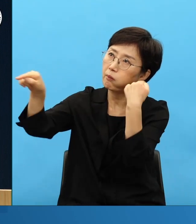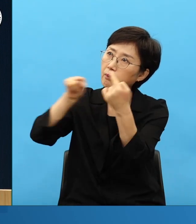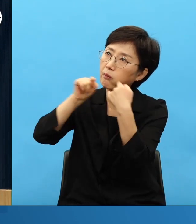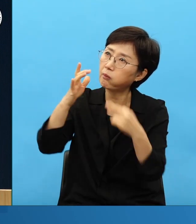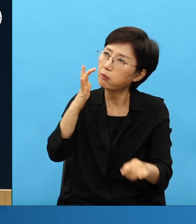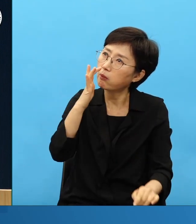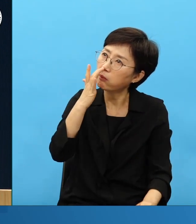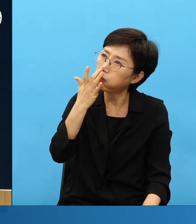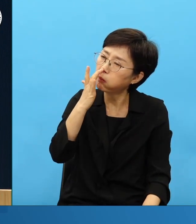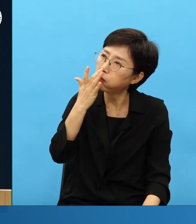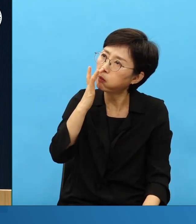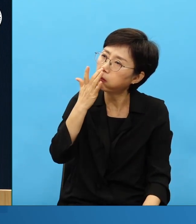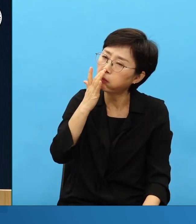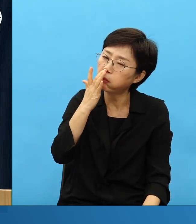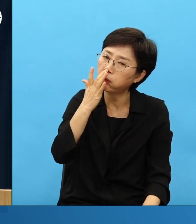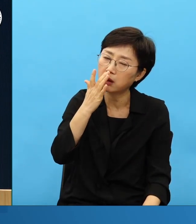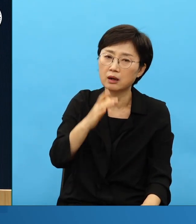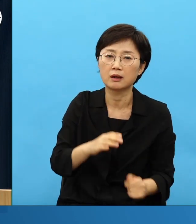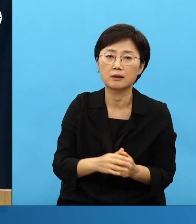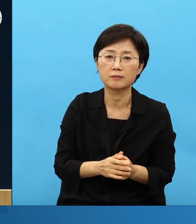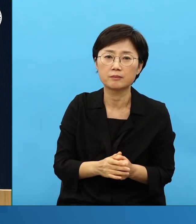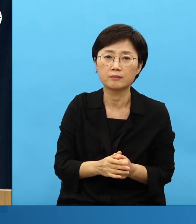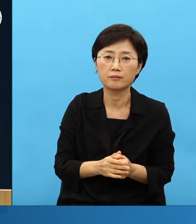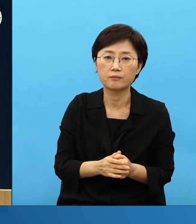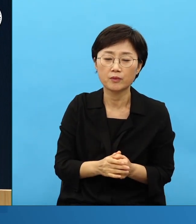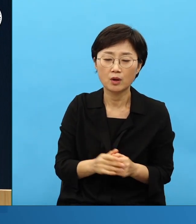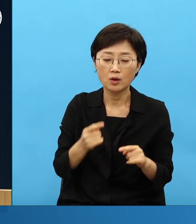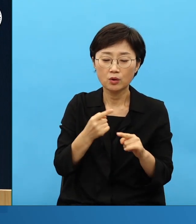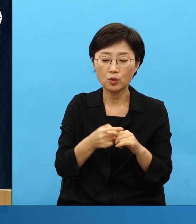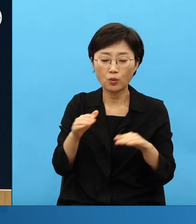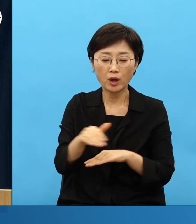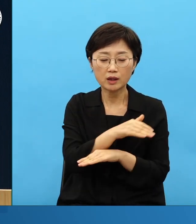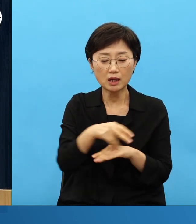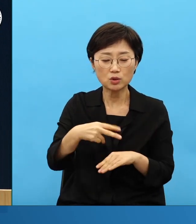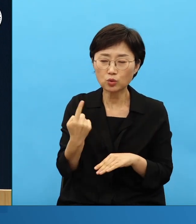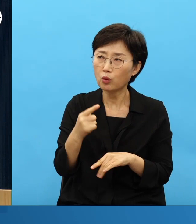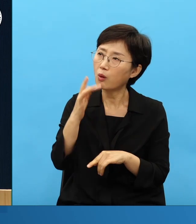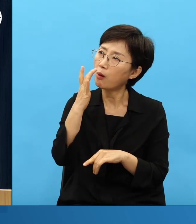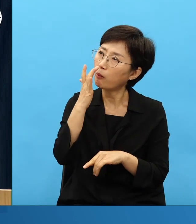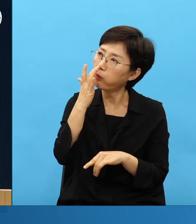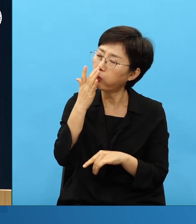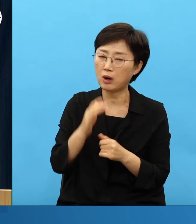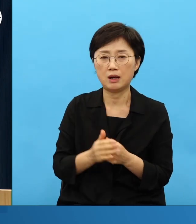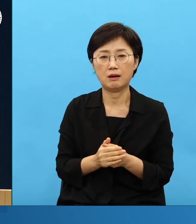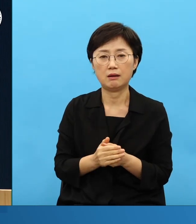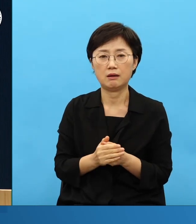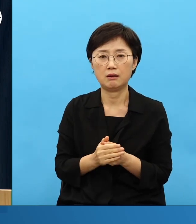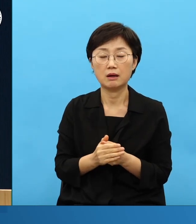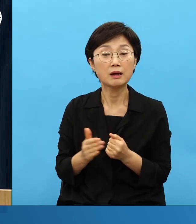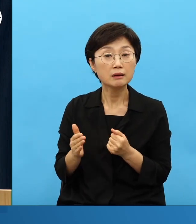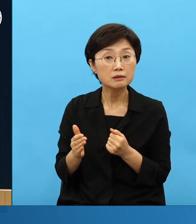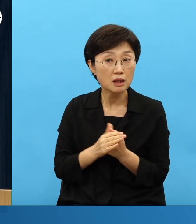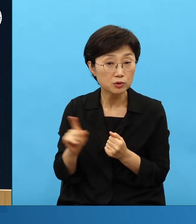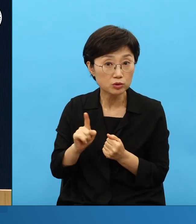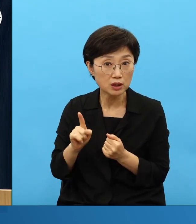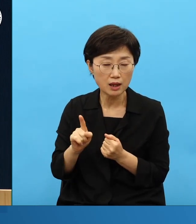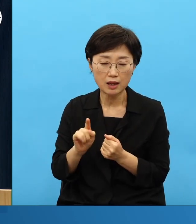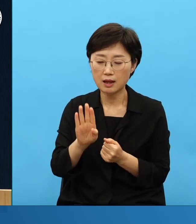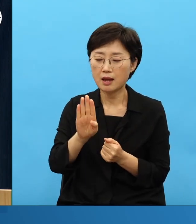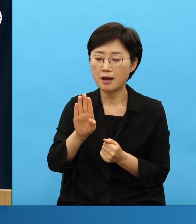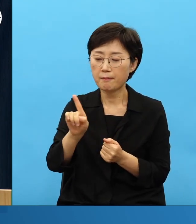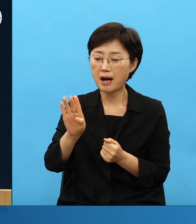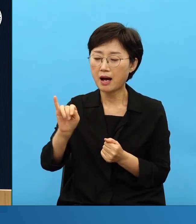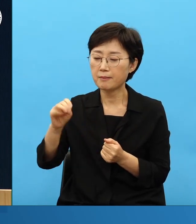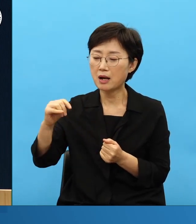못 깨달으니까 교인들이 못 깨닫나. 그러니까 또 바벨론 포로돼 갔어. They could not realize even at the threat of death, and that's why again they were taken